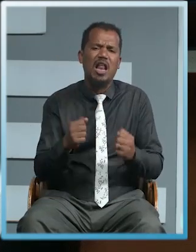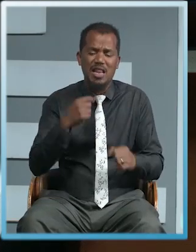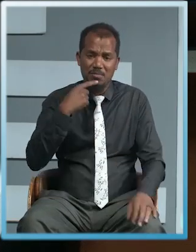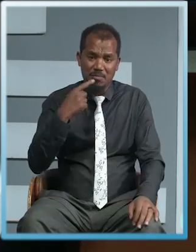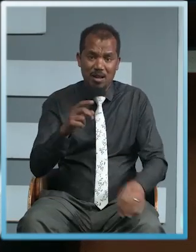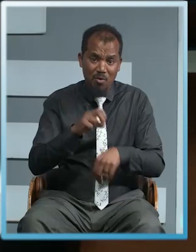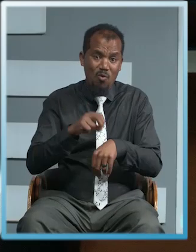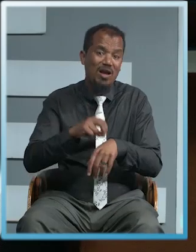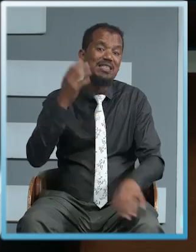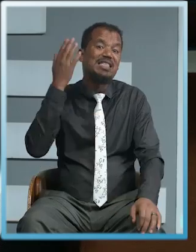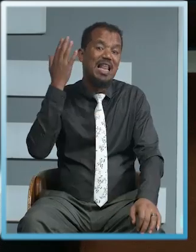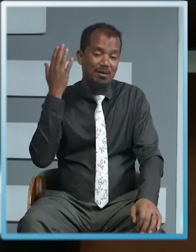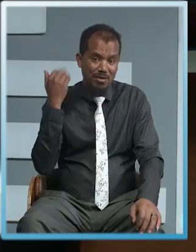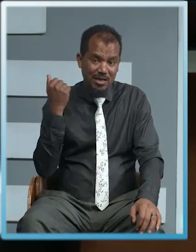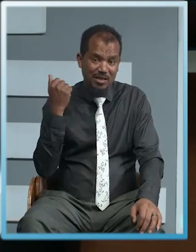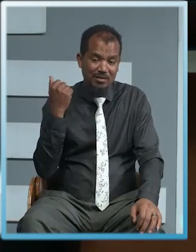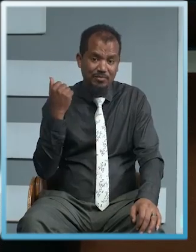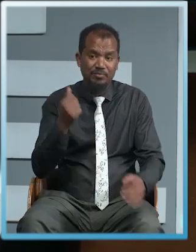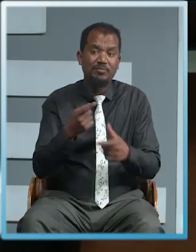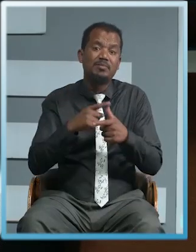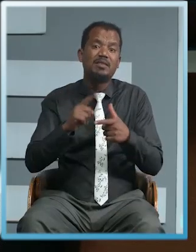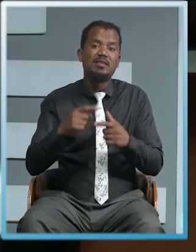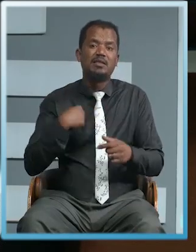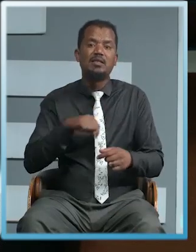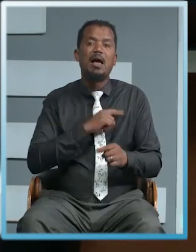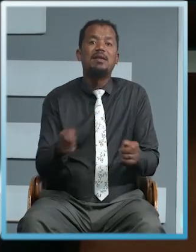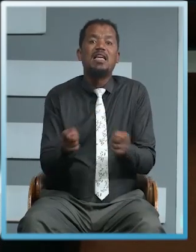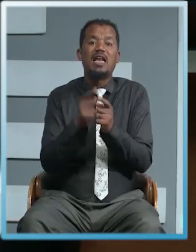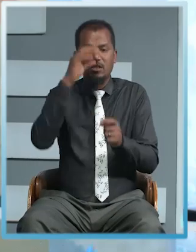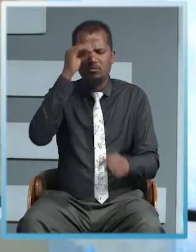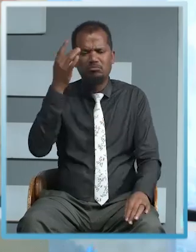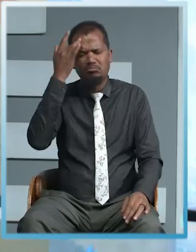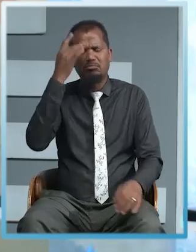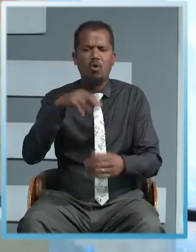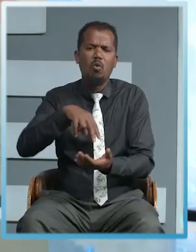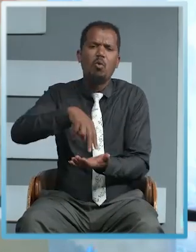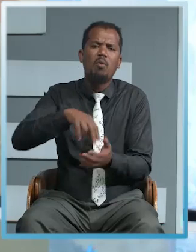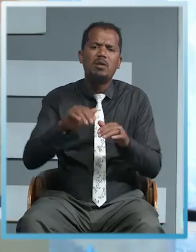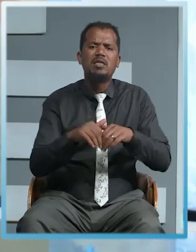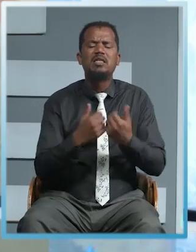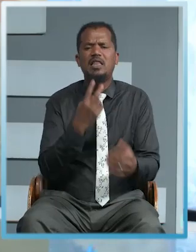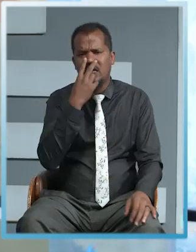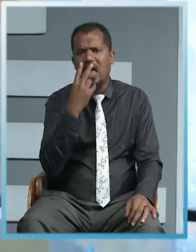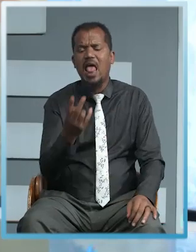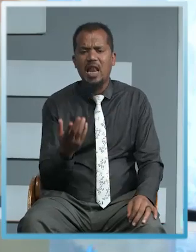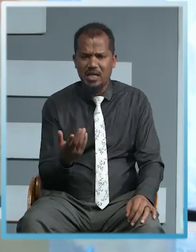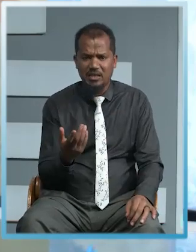የሚባልበት ወቅት ስለነበረ እንግዲህ የምንገናኝ ሰዎች ዝም ብለን ቆመን እንዴት